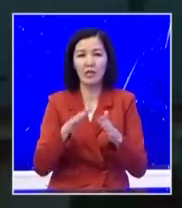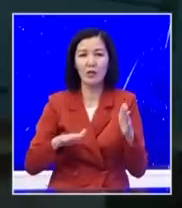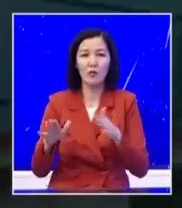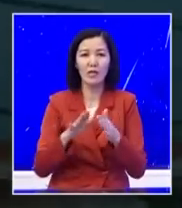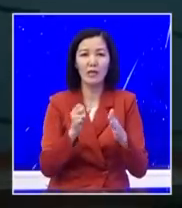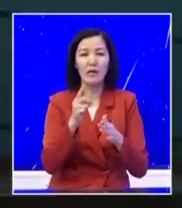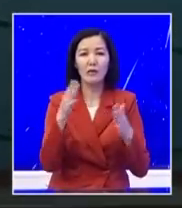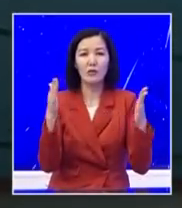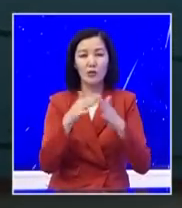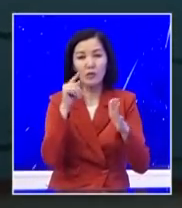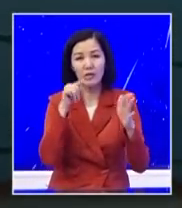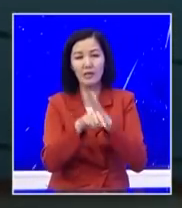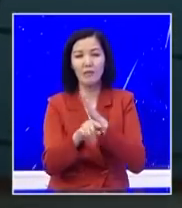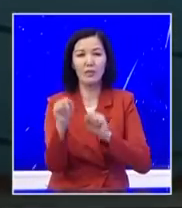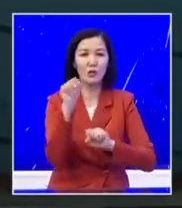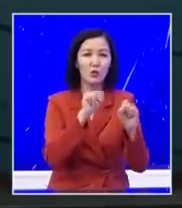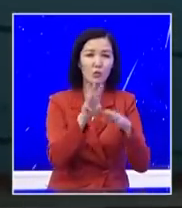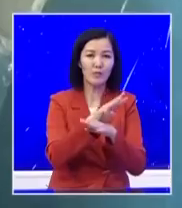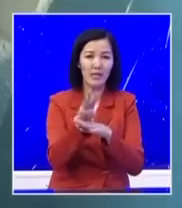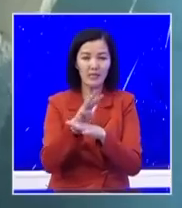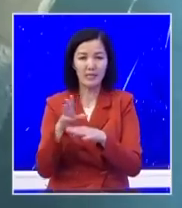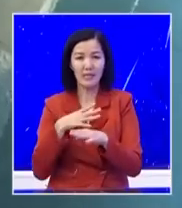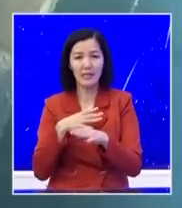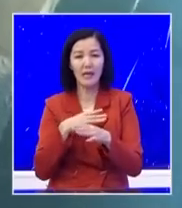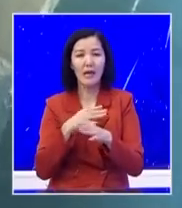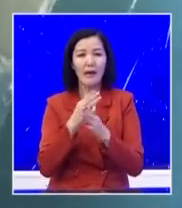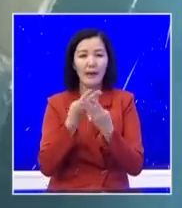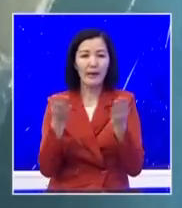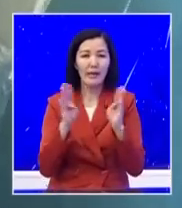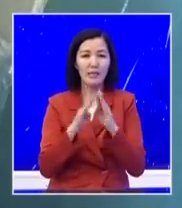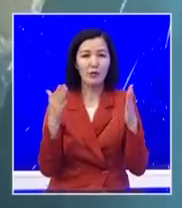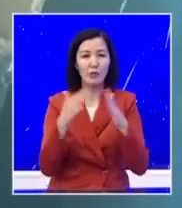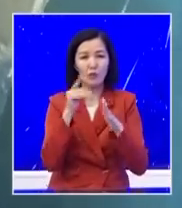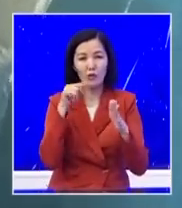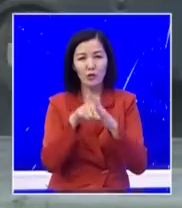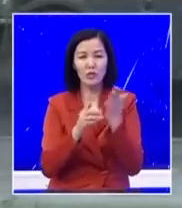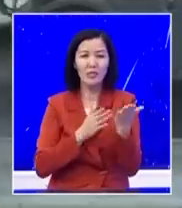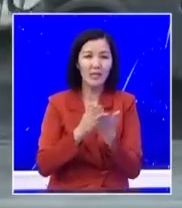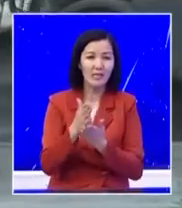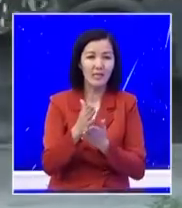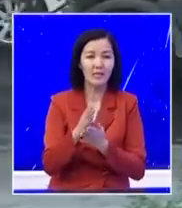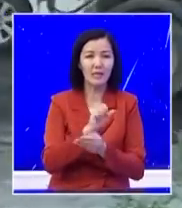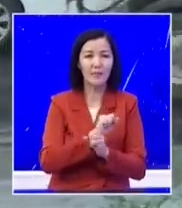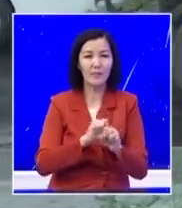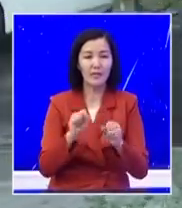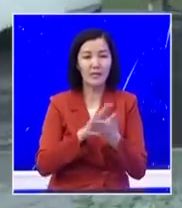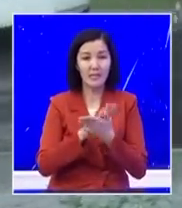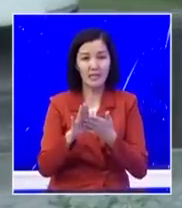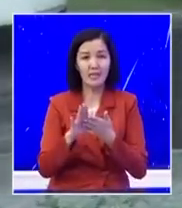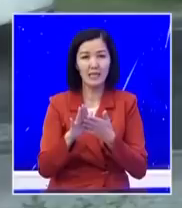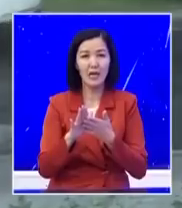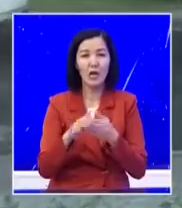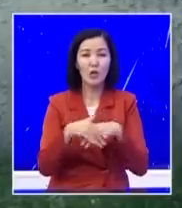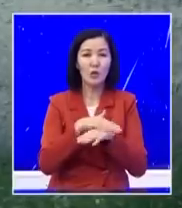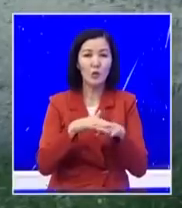қарасты бірнеше үйдің кіреберісін залалсыздандырды. Бұрын карантинге жабылған үй подъездерінде тазартты. Атқарылған дезинфекция жұмысына